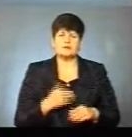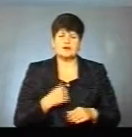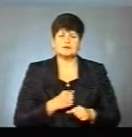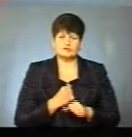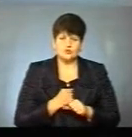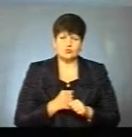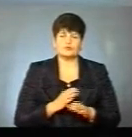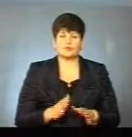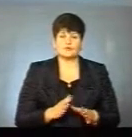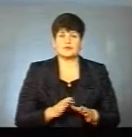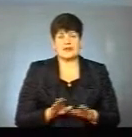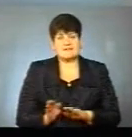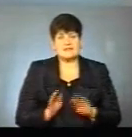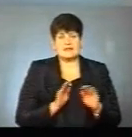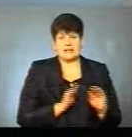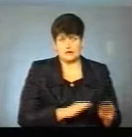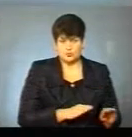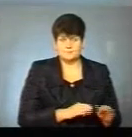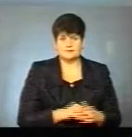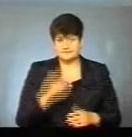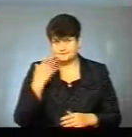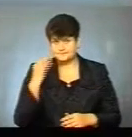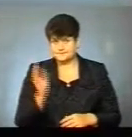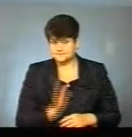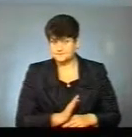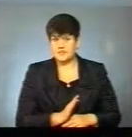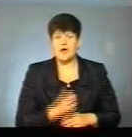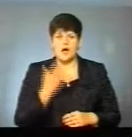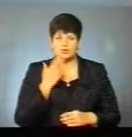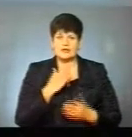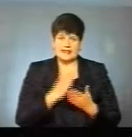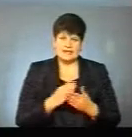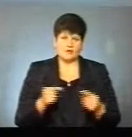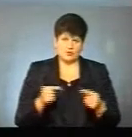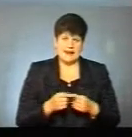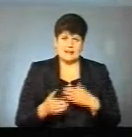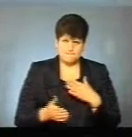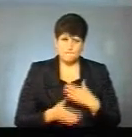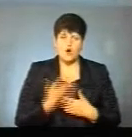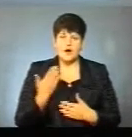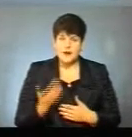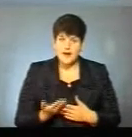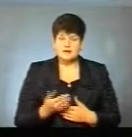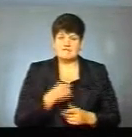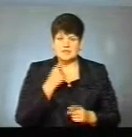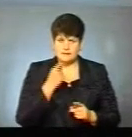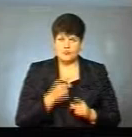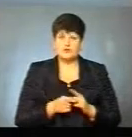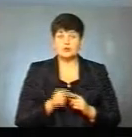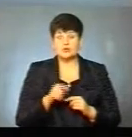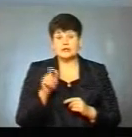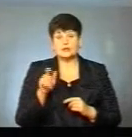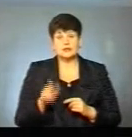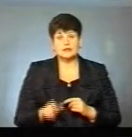може колись там і відкладу, так? А коли вже є конкретне покарання за це, так, конкретна відповідальність, тоді